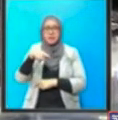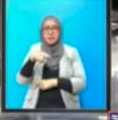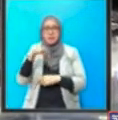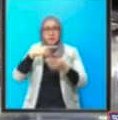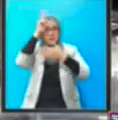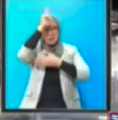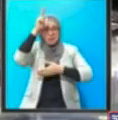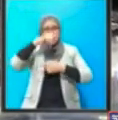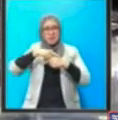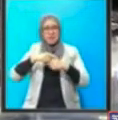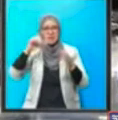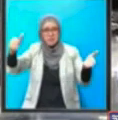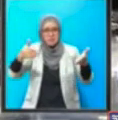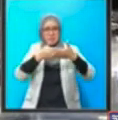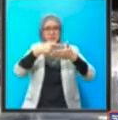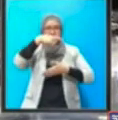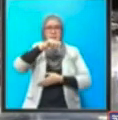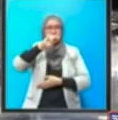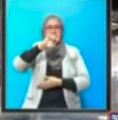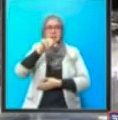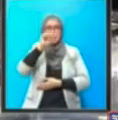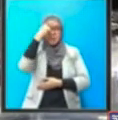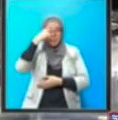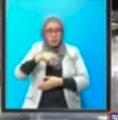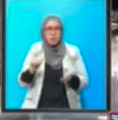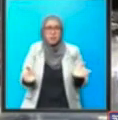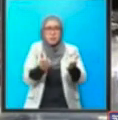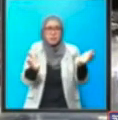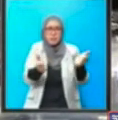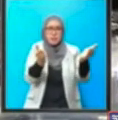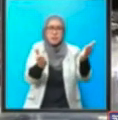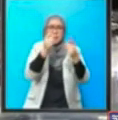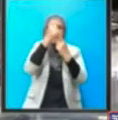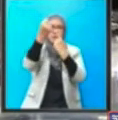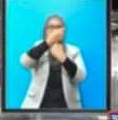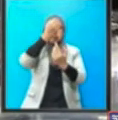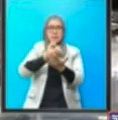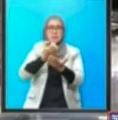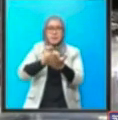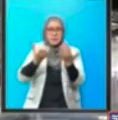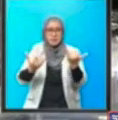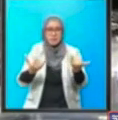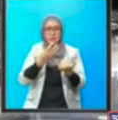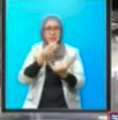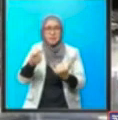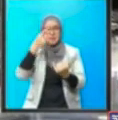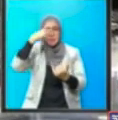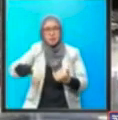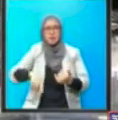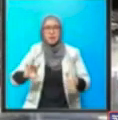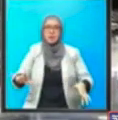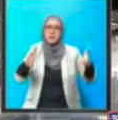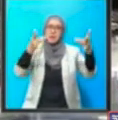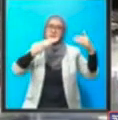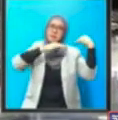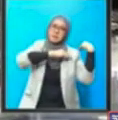ekonomi negara ataupun Jono sebagai langkah rangsangan untuk menangani situasi ekonomi semasa dan meringankan beban yang